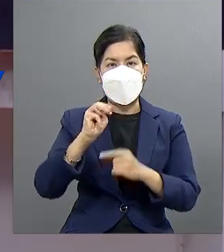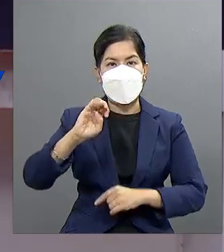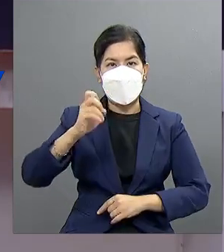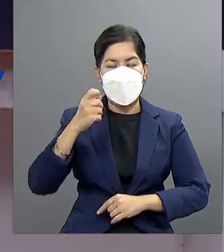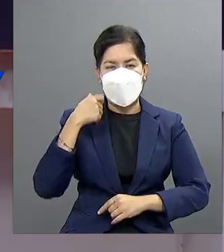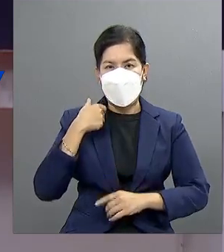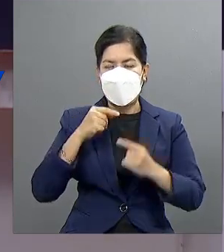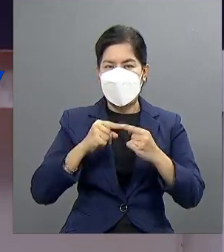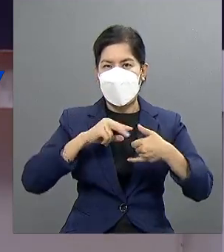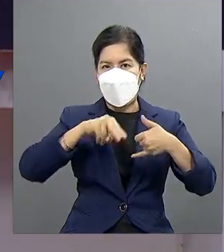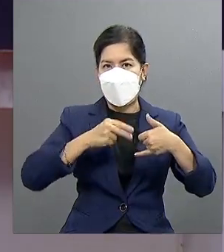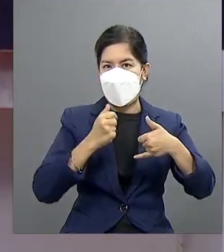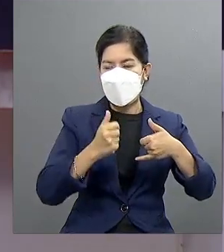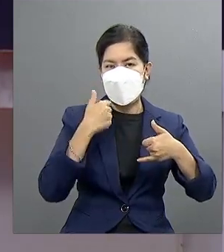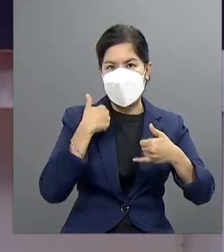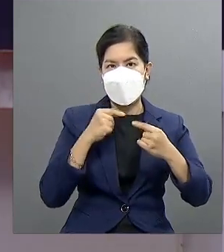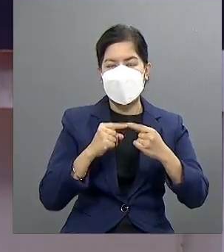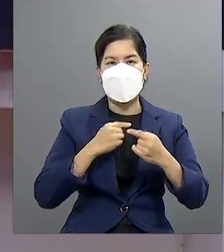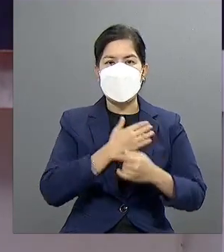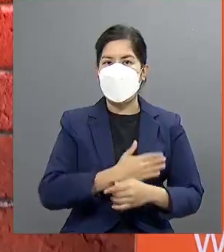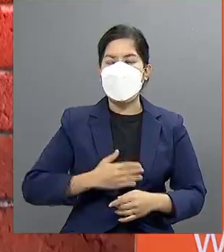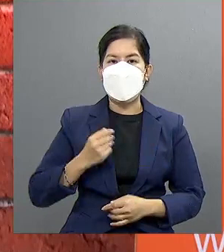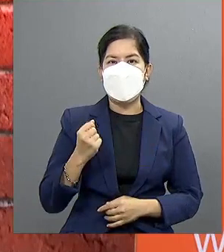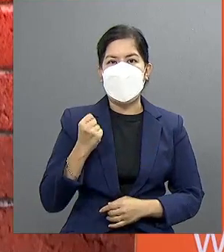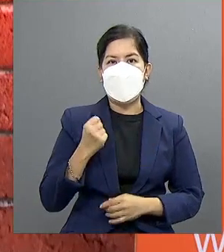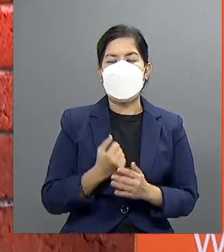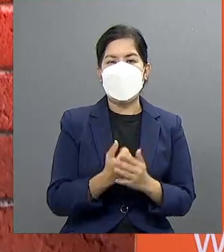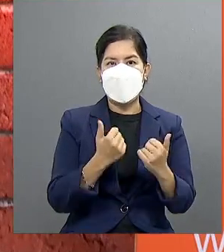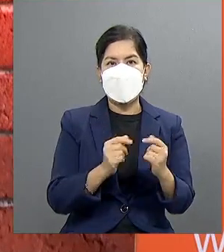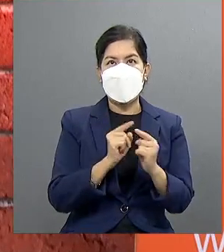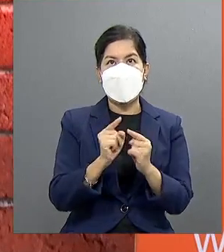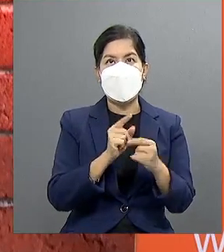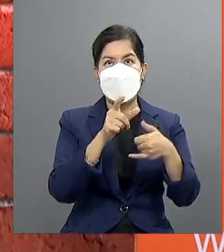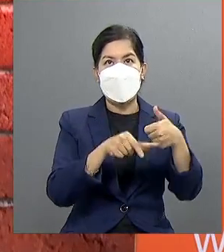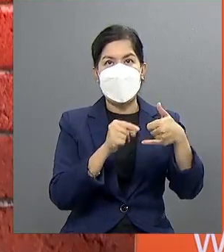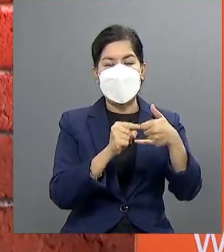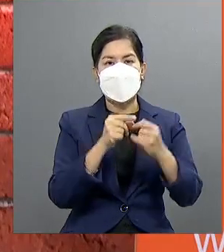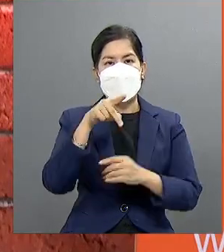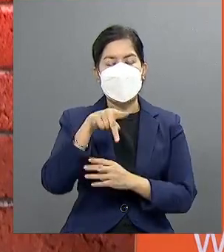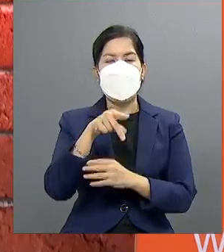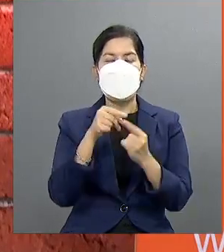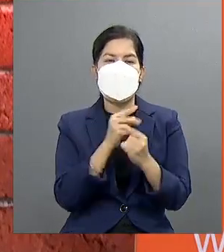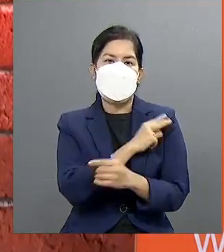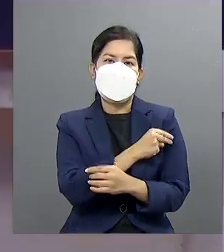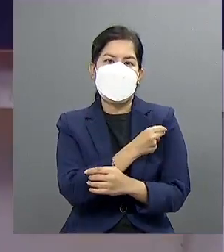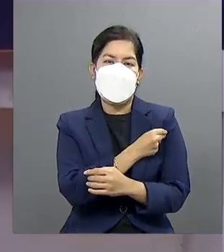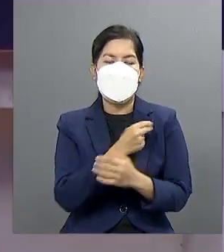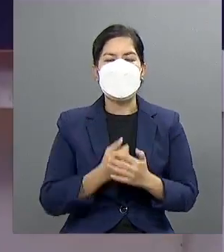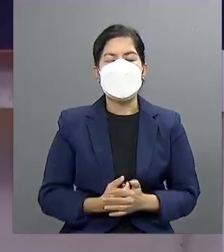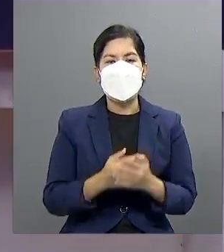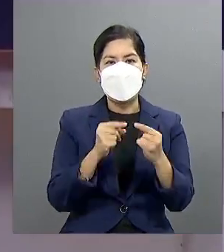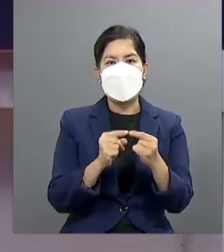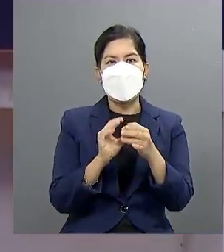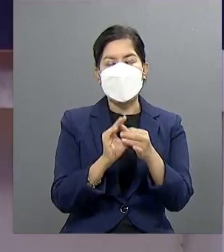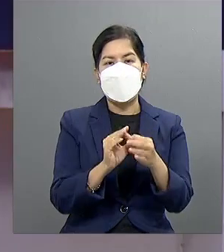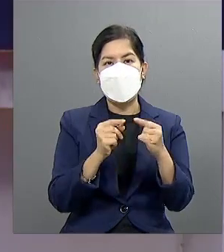แรงค่ะวันนี้เรามาร่วมพูดคุยกับศาสตราจารย์ดร.แพทย์หญิงอรพันธ์โภชนุกูลผู้อำนวยการศูนย์ความเป็นเลิศด้านโรคภูมิแ